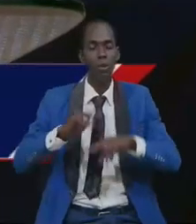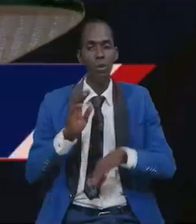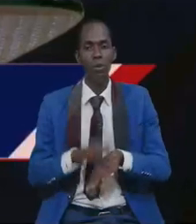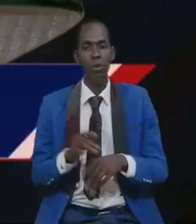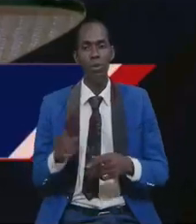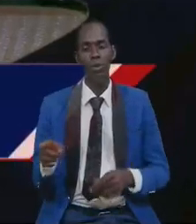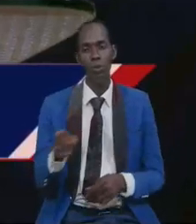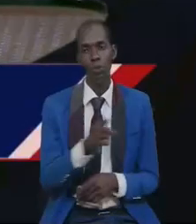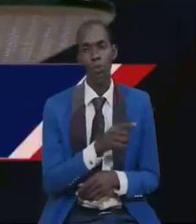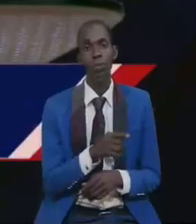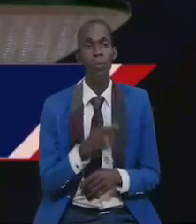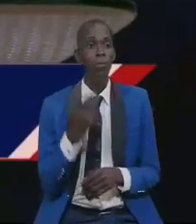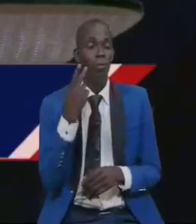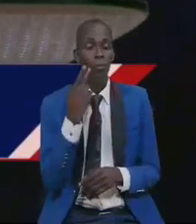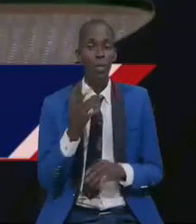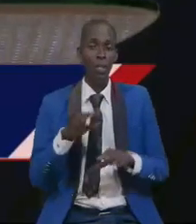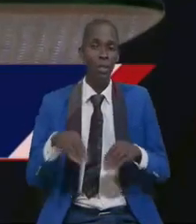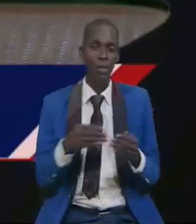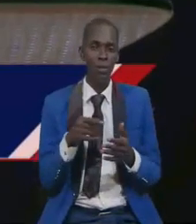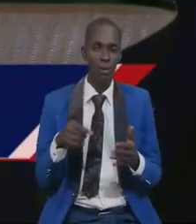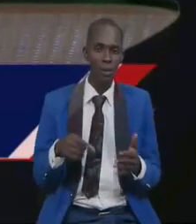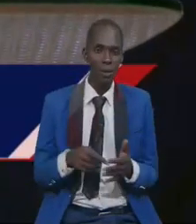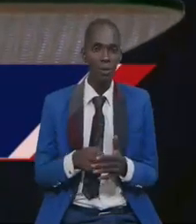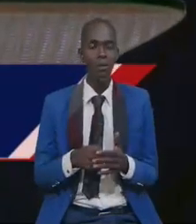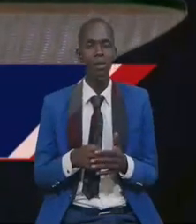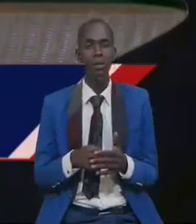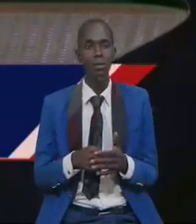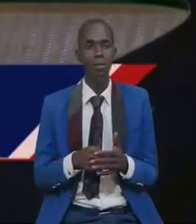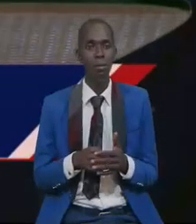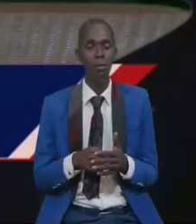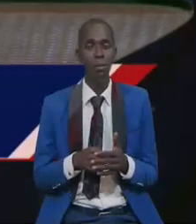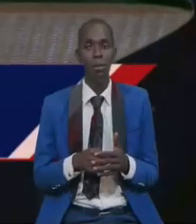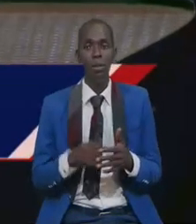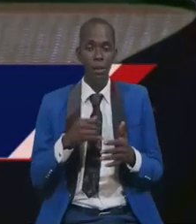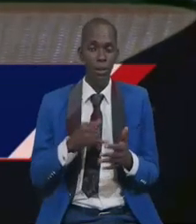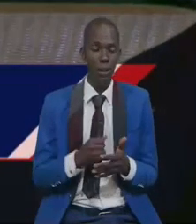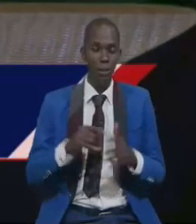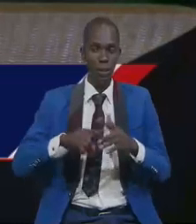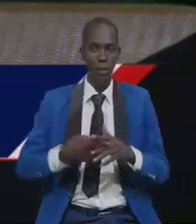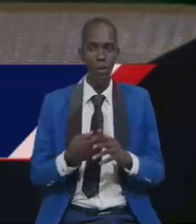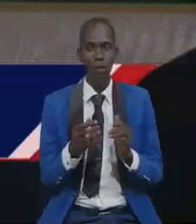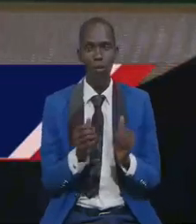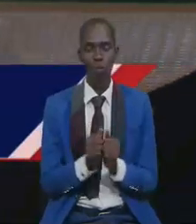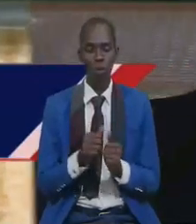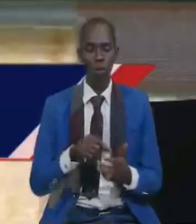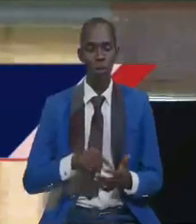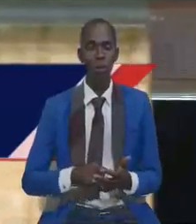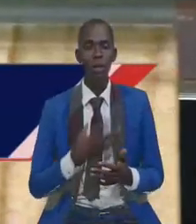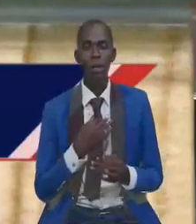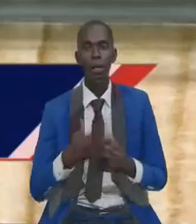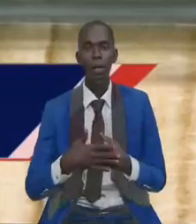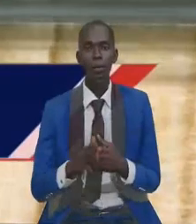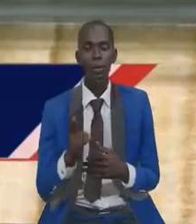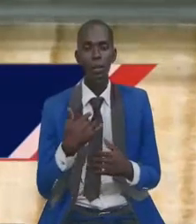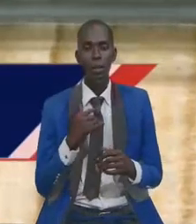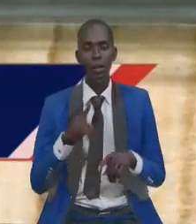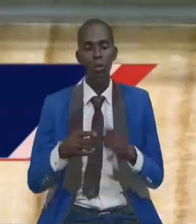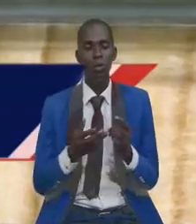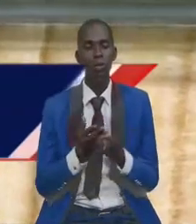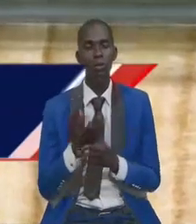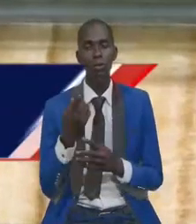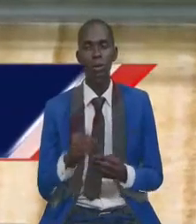abondance. Voyez-vous, c'est lui, il est en train de parler. Cette session commence avec ceci, après qu'il a traversé le